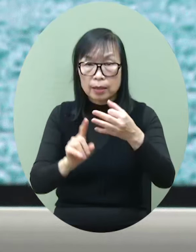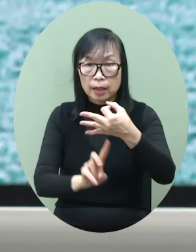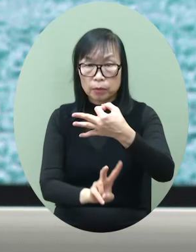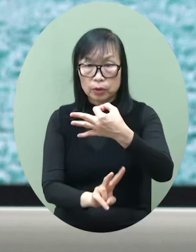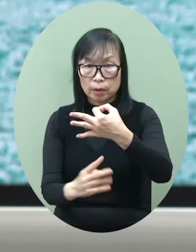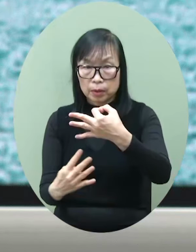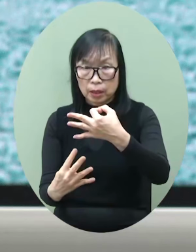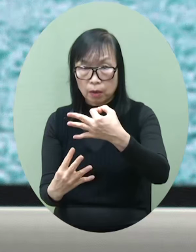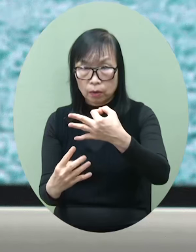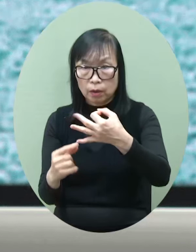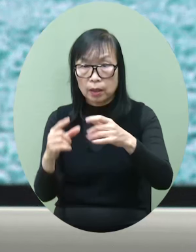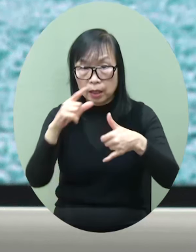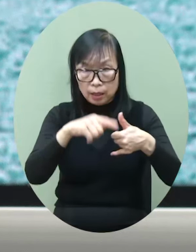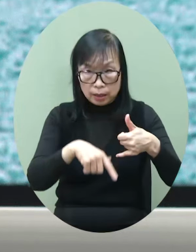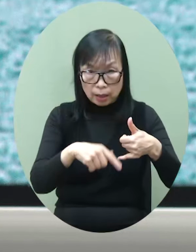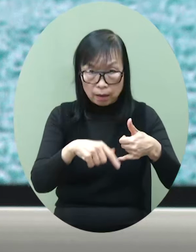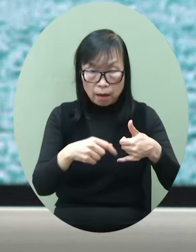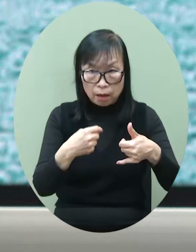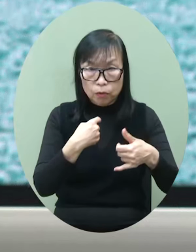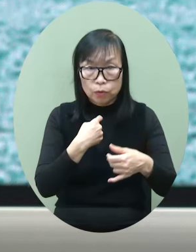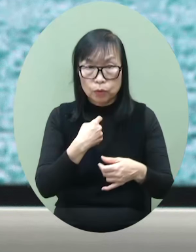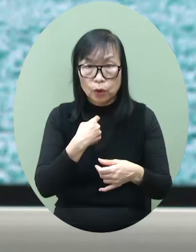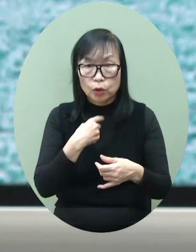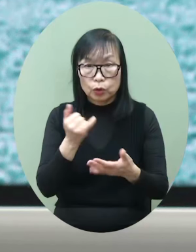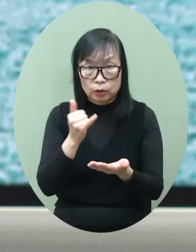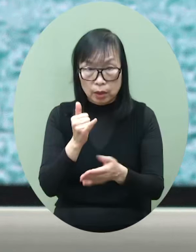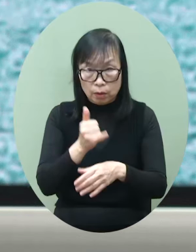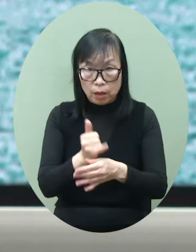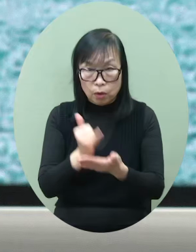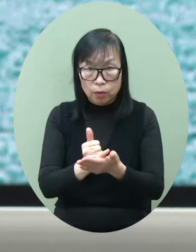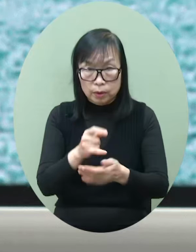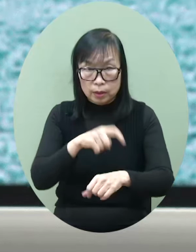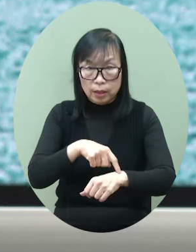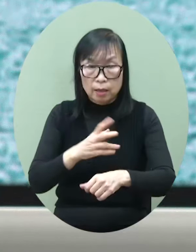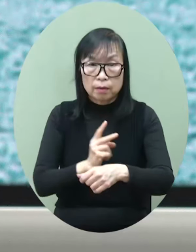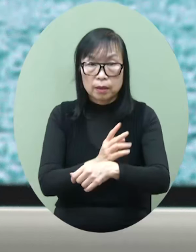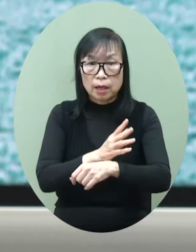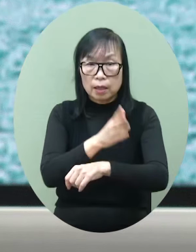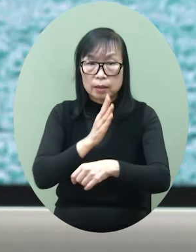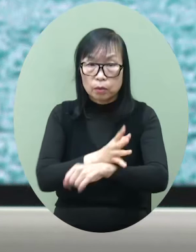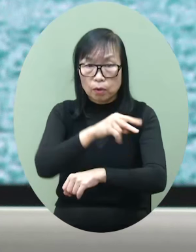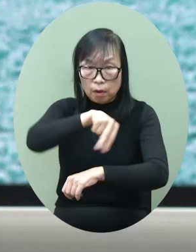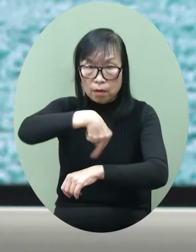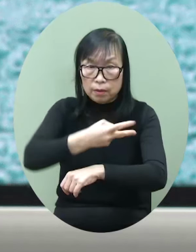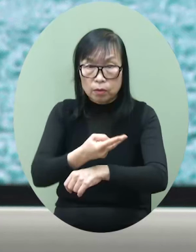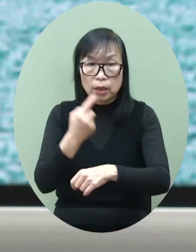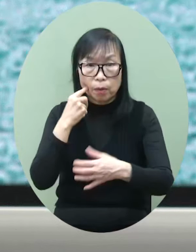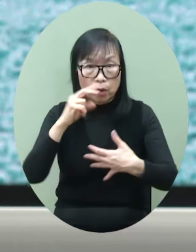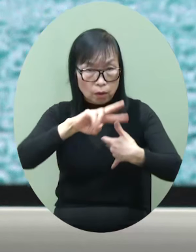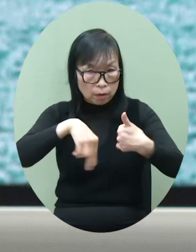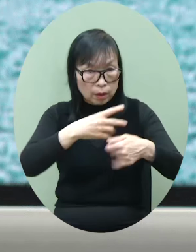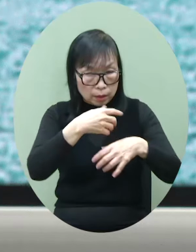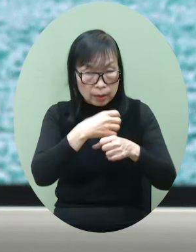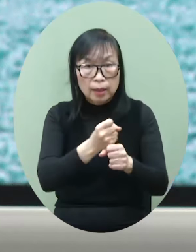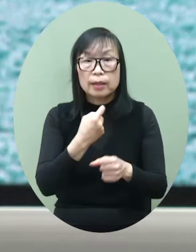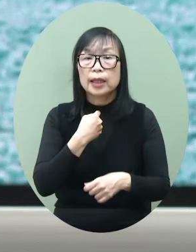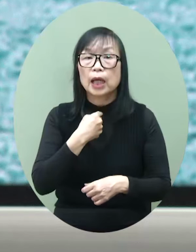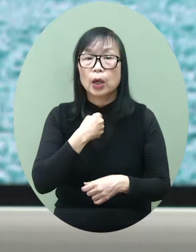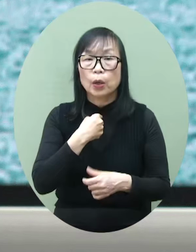器的地方的人士都需要如果逗留時間是超過兩個小時都需要接受強制檢測的